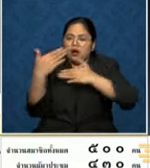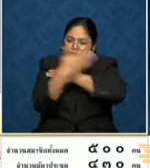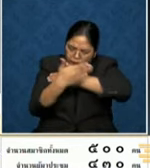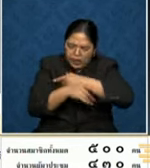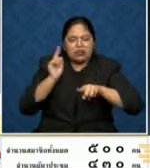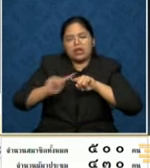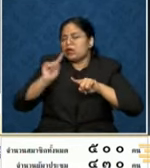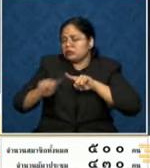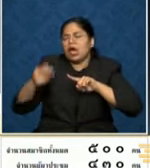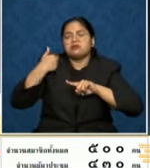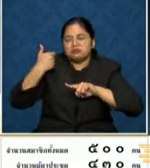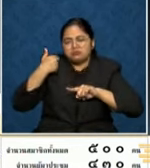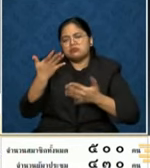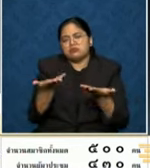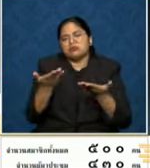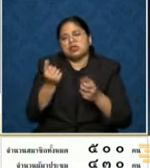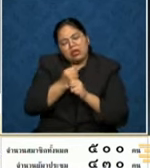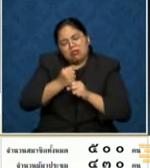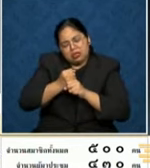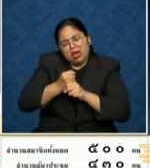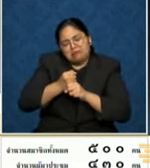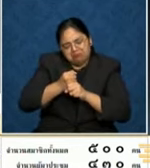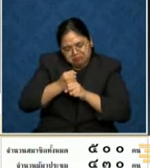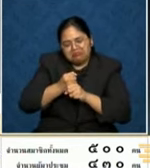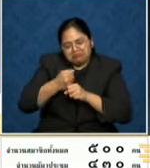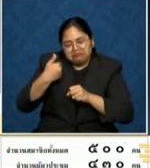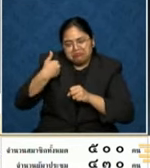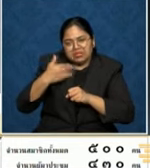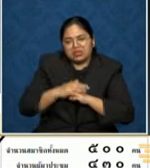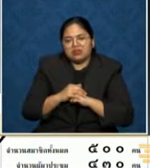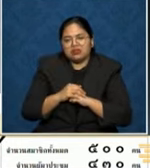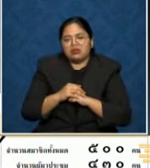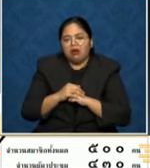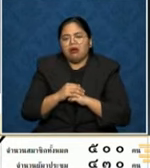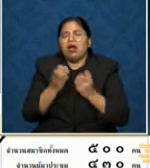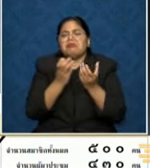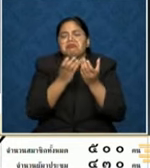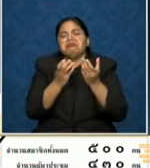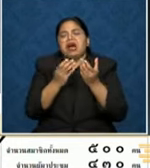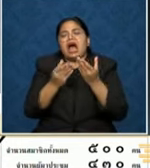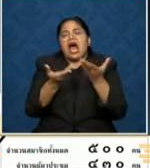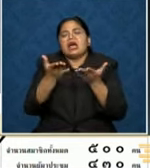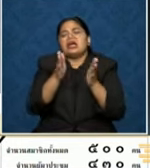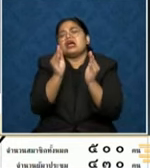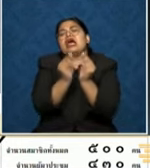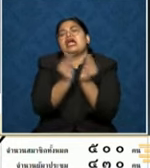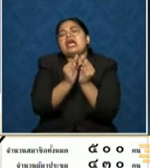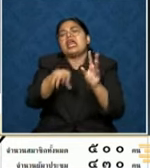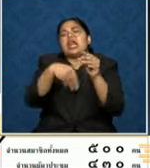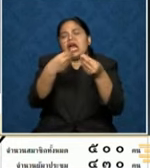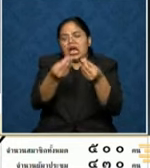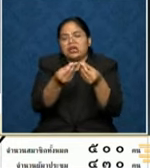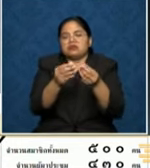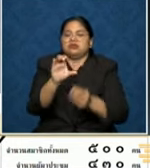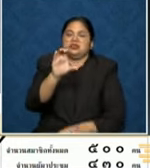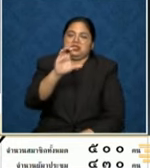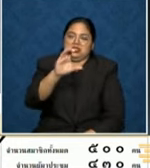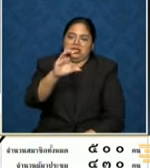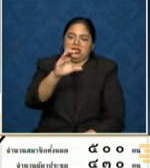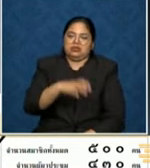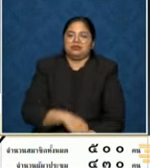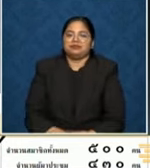ก็ถือว่ามีการดำเนินการในส่วนนี้ก็ให้ความเป็นธรรมครับ ให้เกรดนักเรียนก็ต้องให้ความเป็นธรรม C ครับท่านประธ